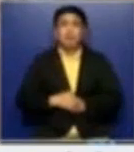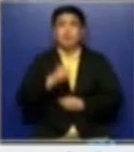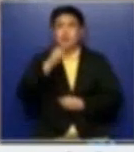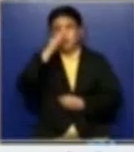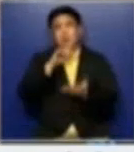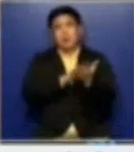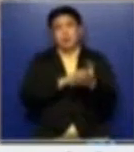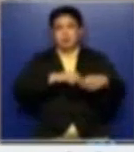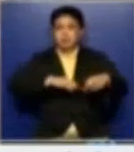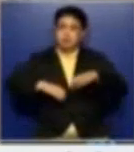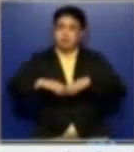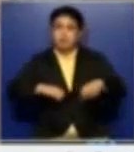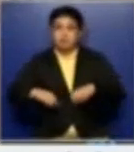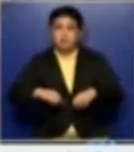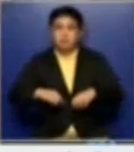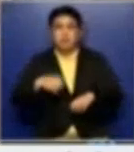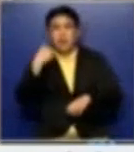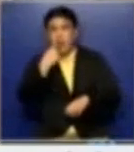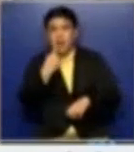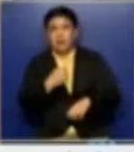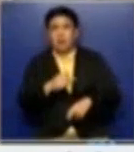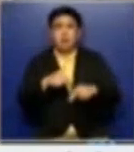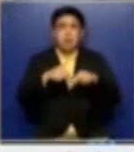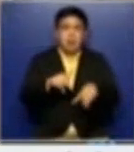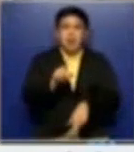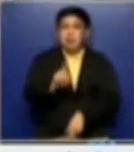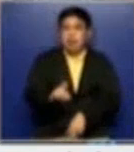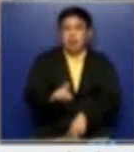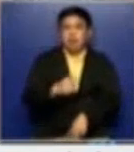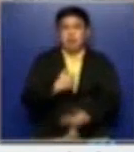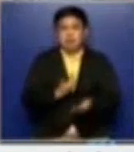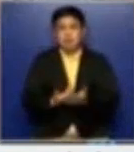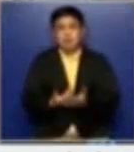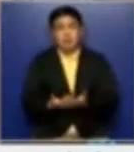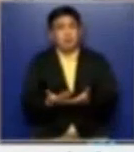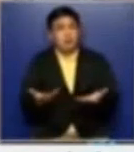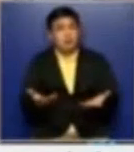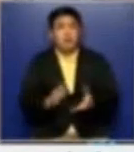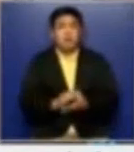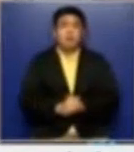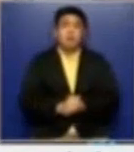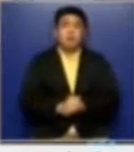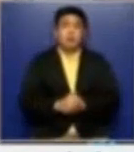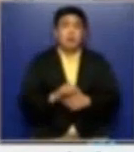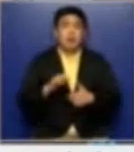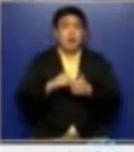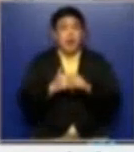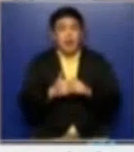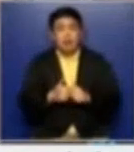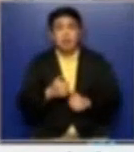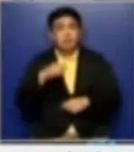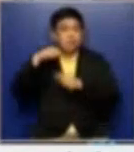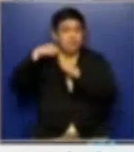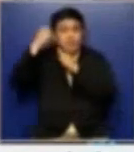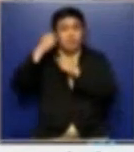หารแบบนี้ใครจะเป็นจะตายช่างมันมือฉันเยอะ ใครจะเป็นจะตายผูกคอตายไ